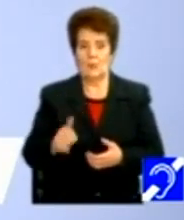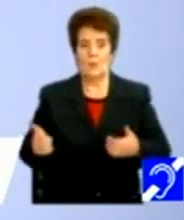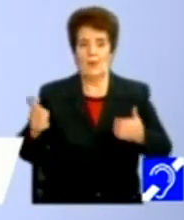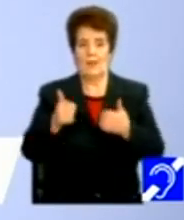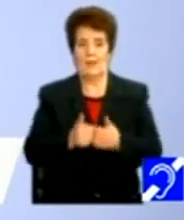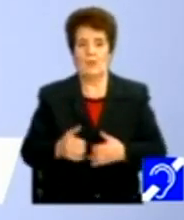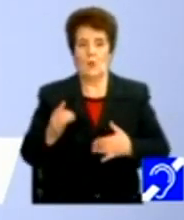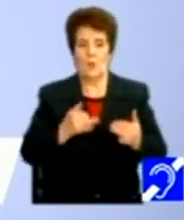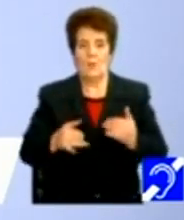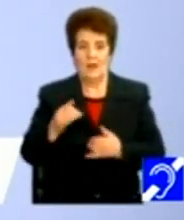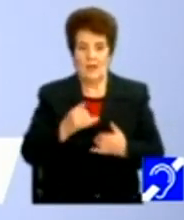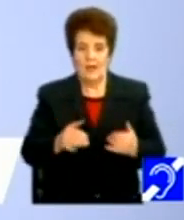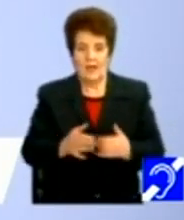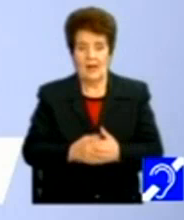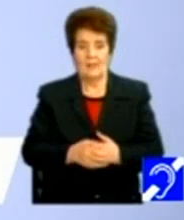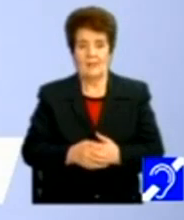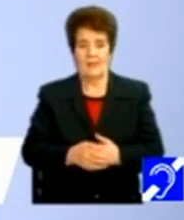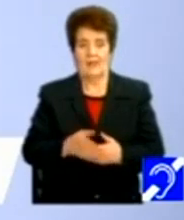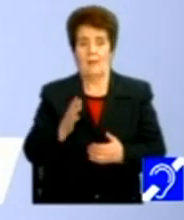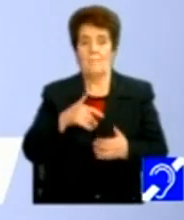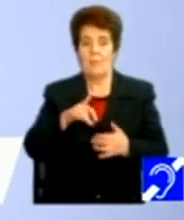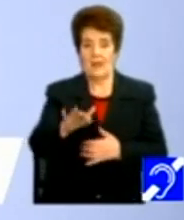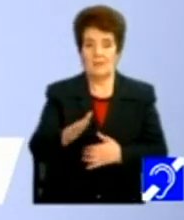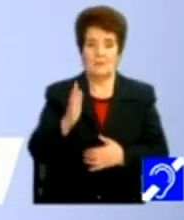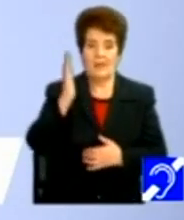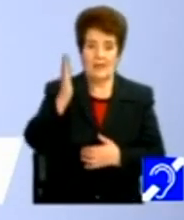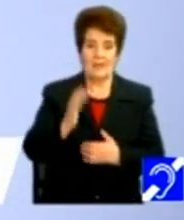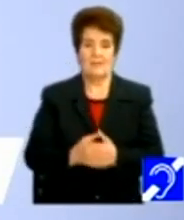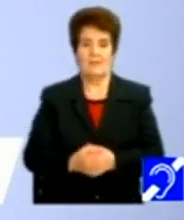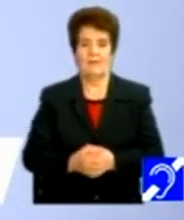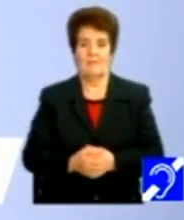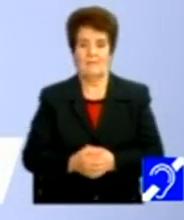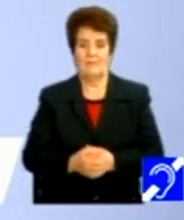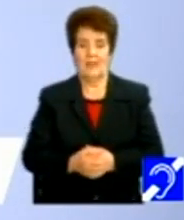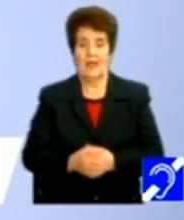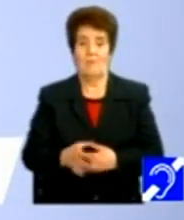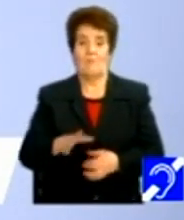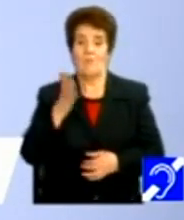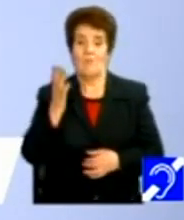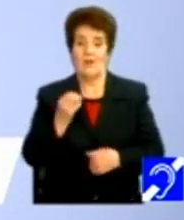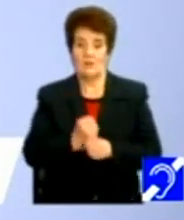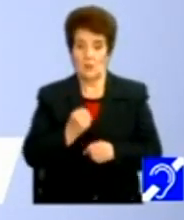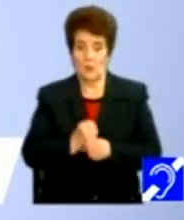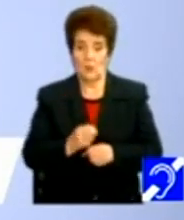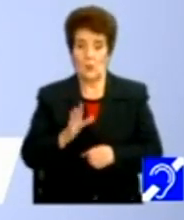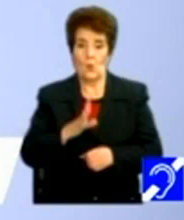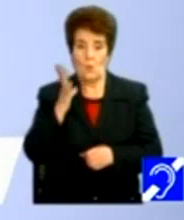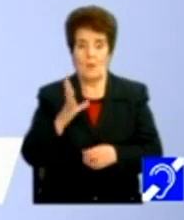parteneria de colaborare cu PMP-ul, mergem înainte și vom face lucrurile așa cum le-am